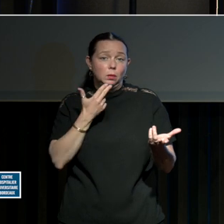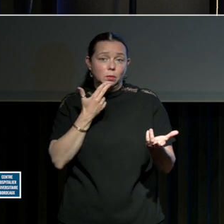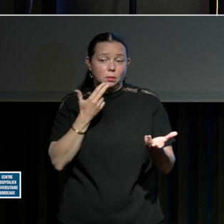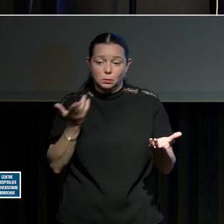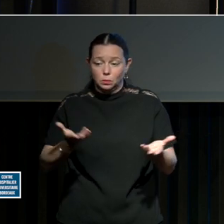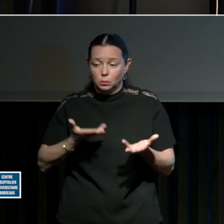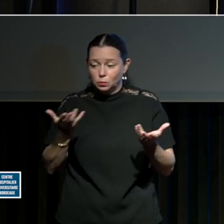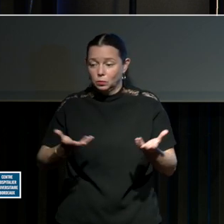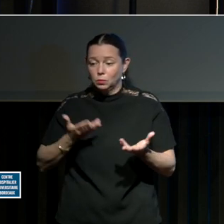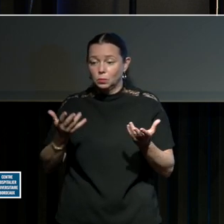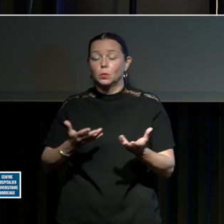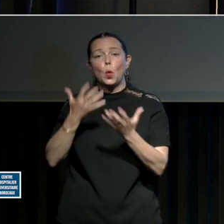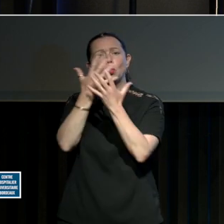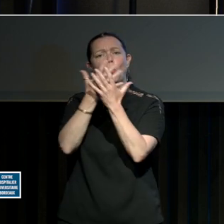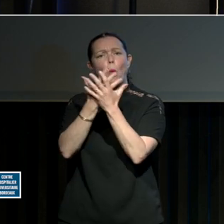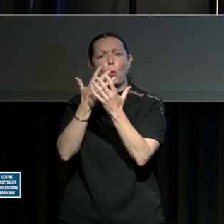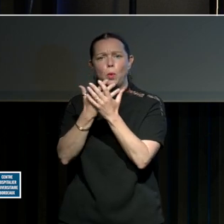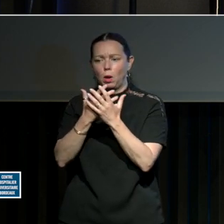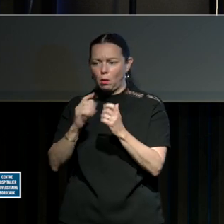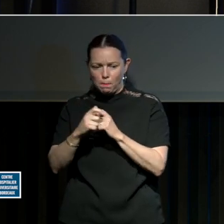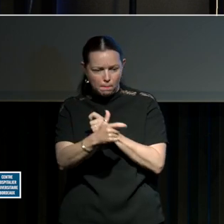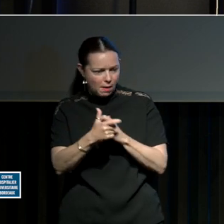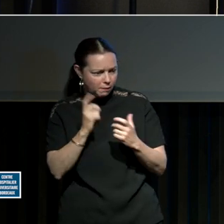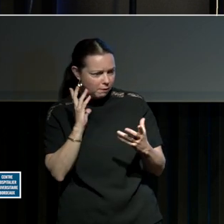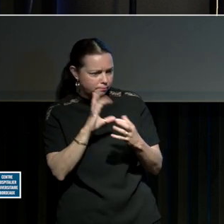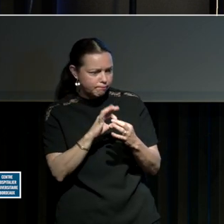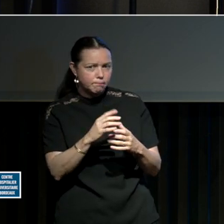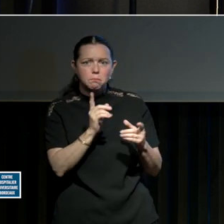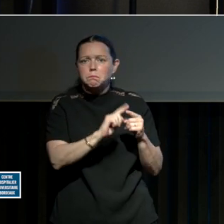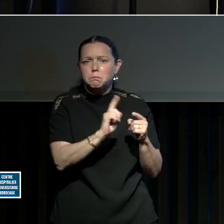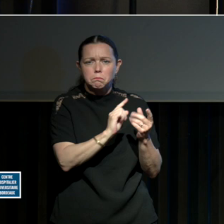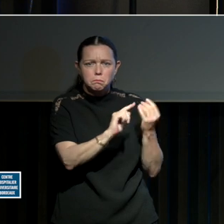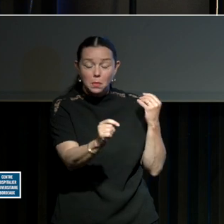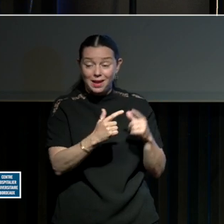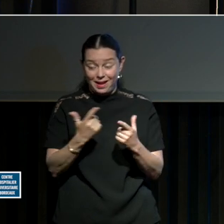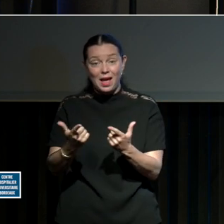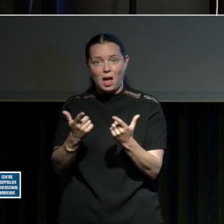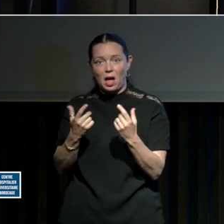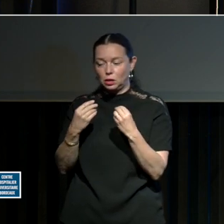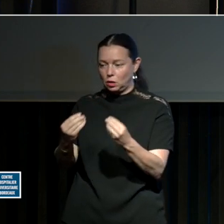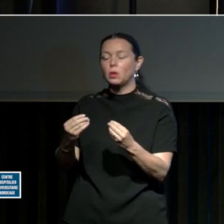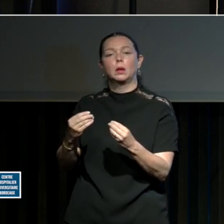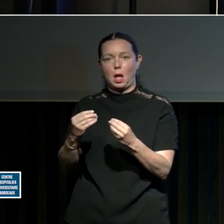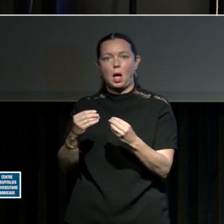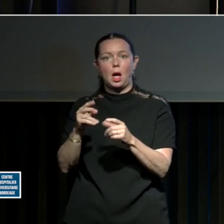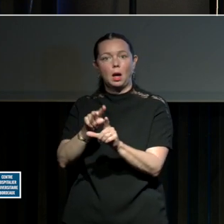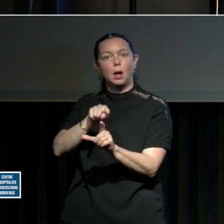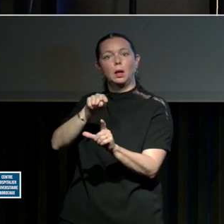de la terminologie trouble de l'usage marquait également un tournant important dans la